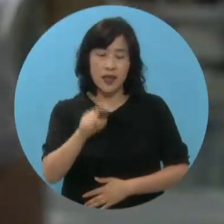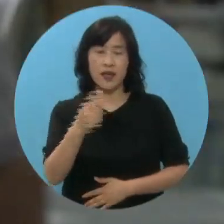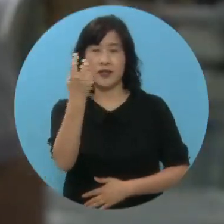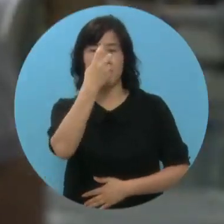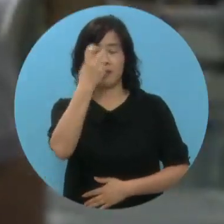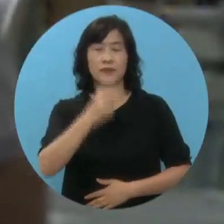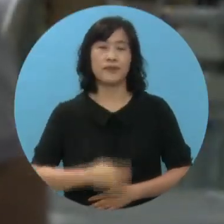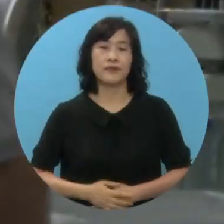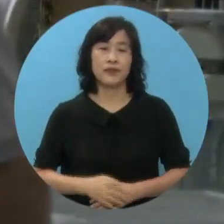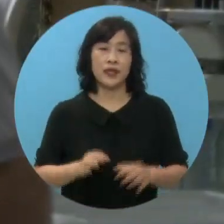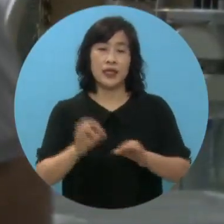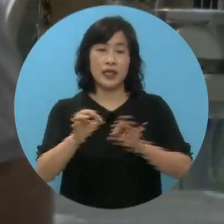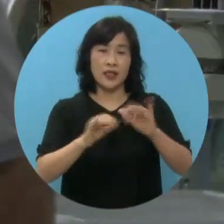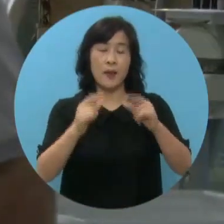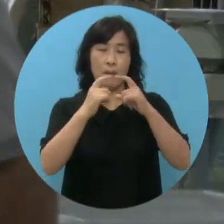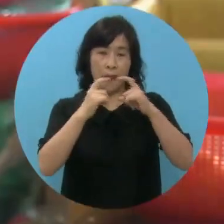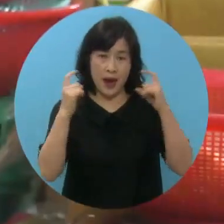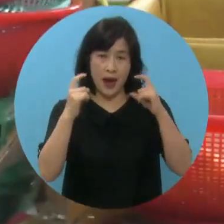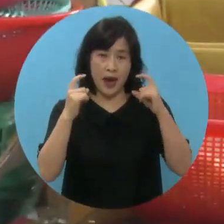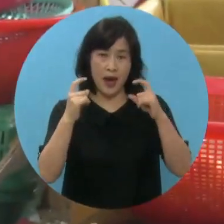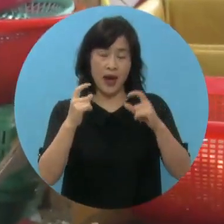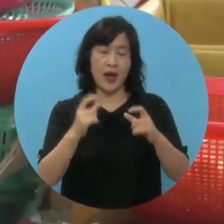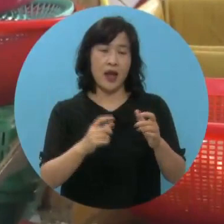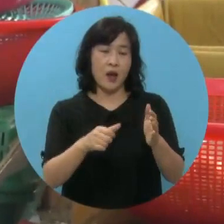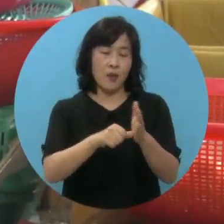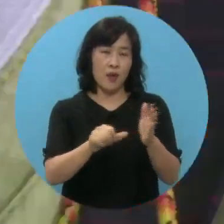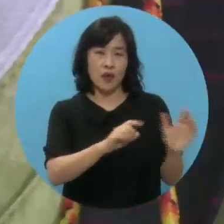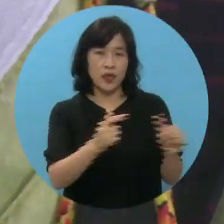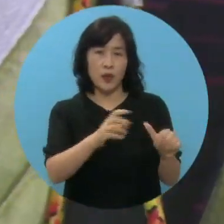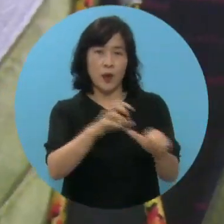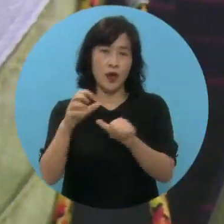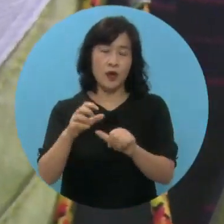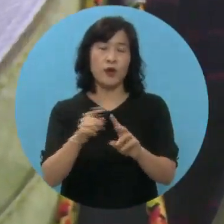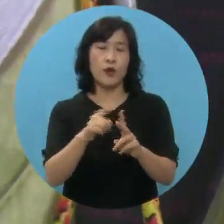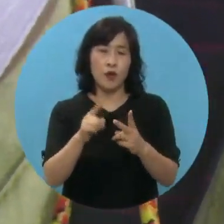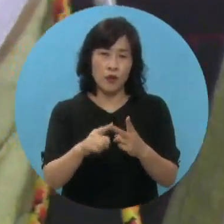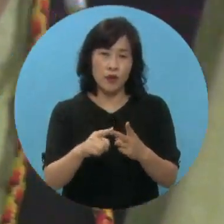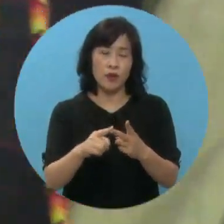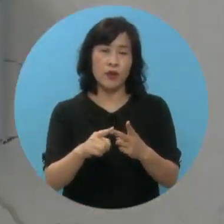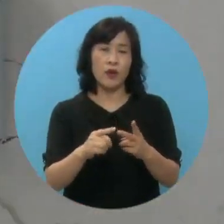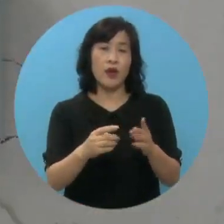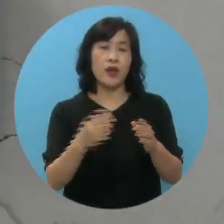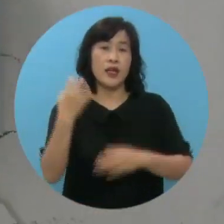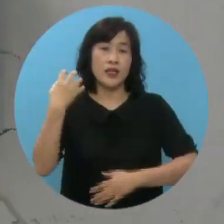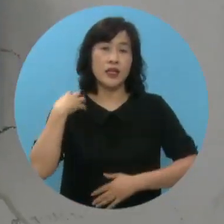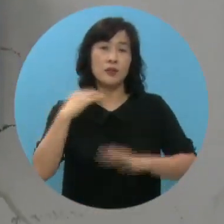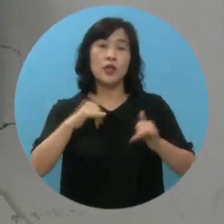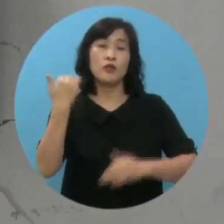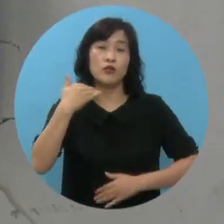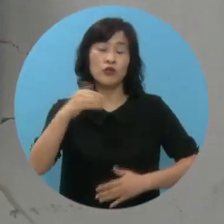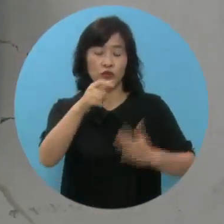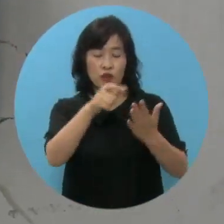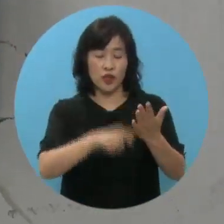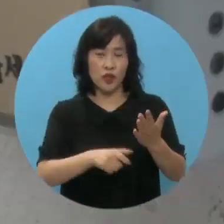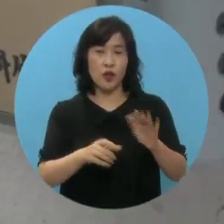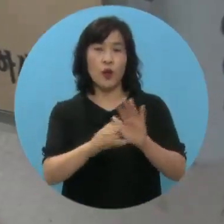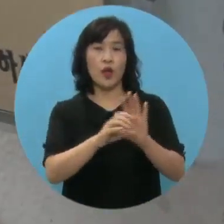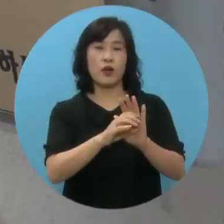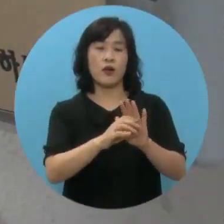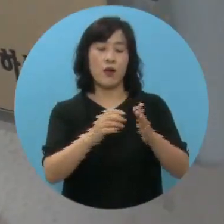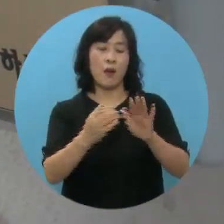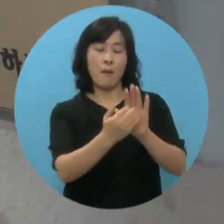살핍니다. 상인들의 마스크 착용과 방역용품 활용 여부, 방역관리자 운영 현황 등